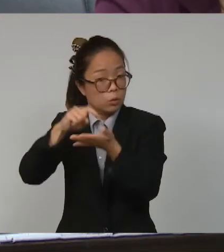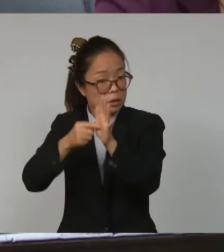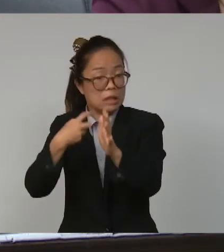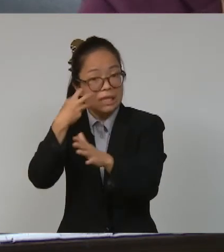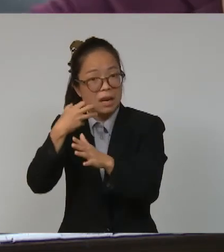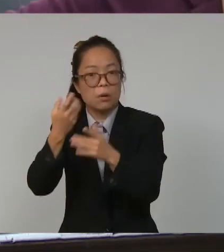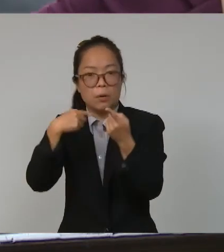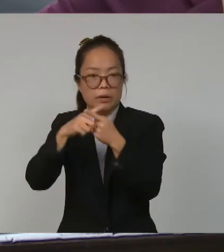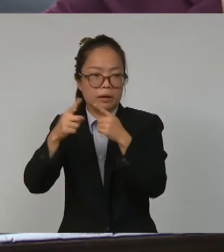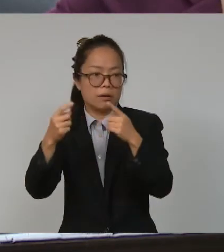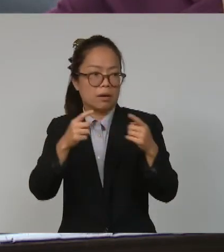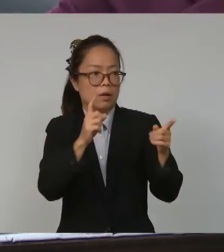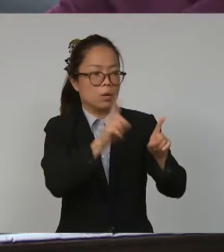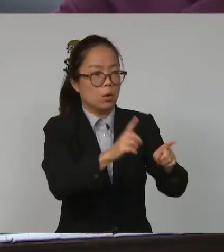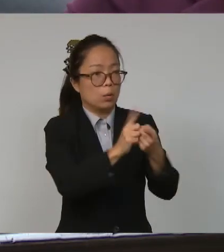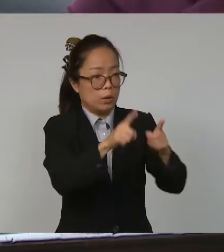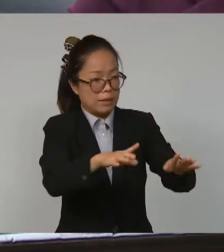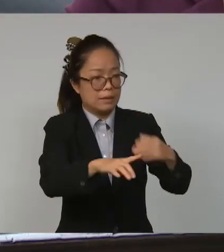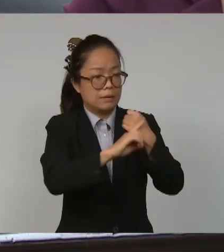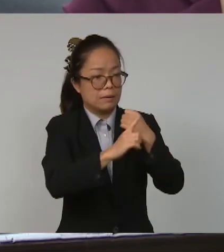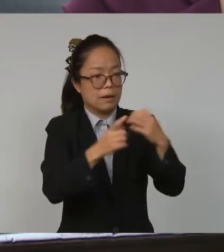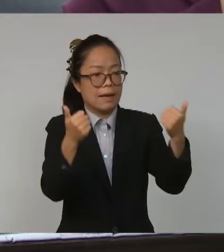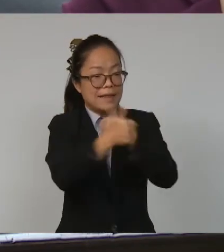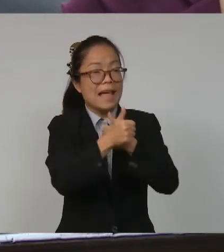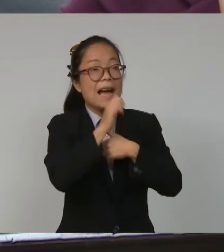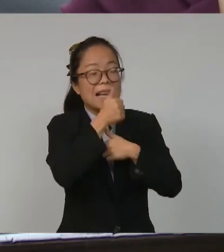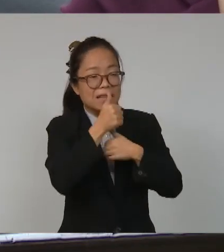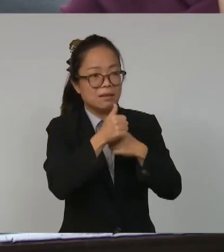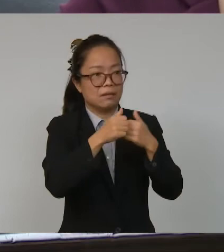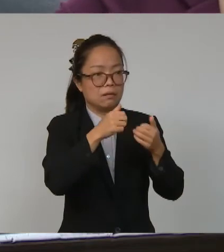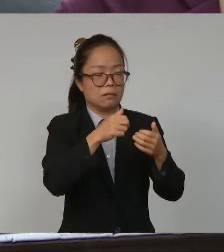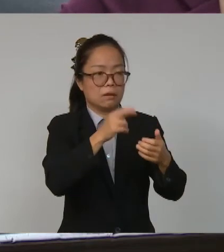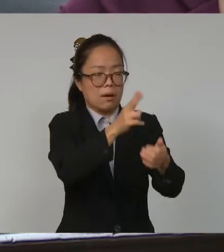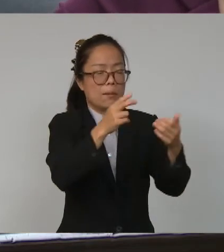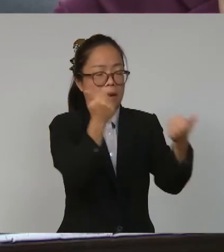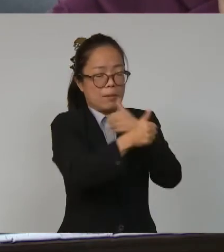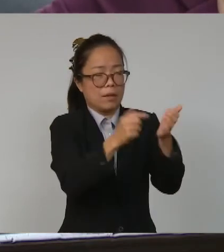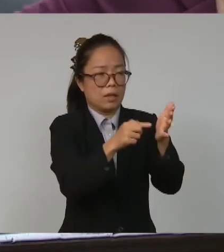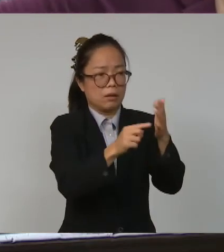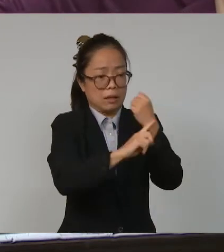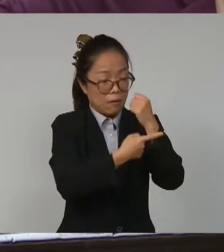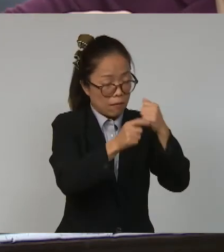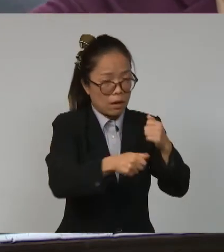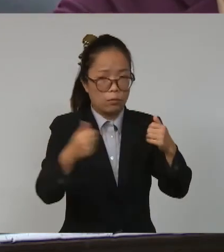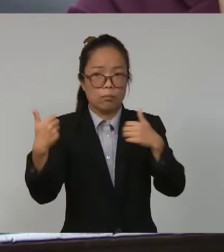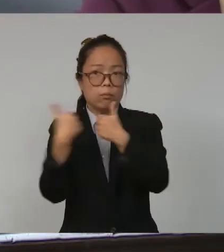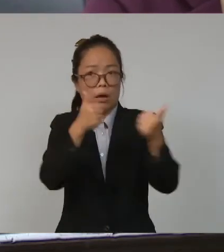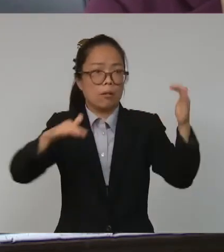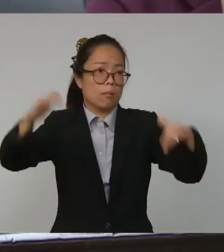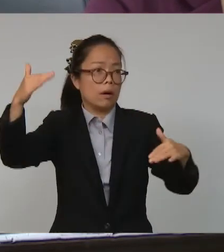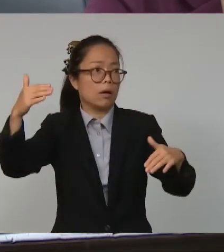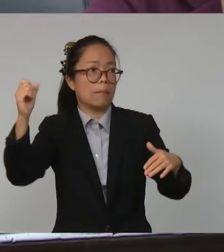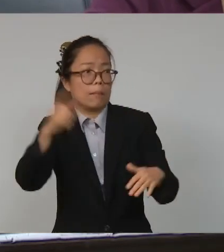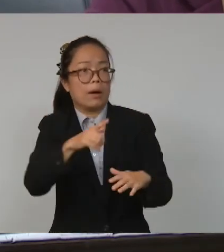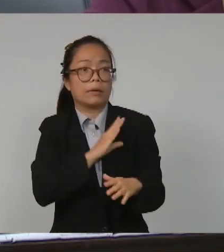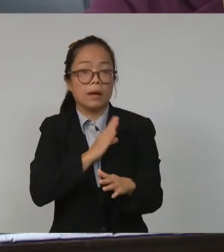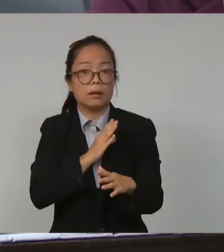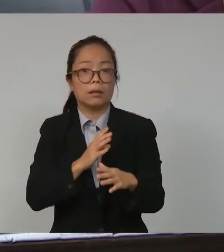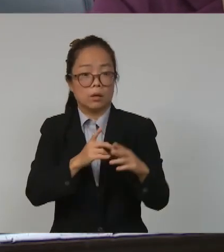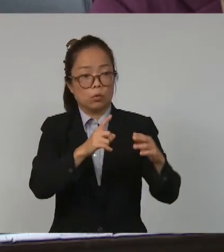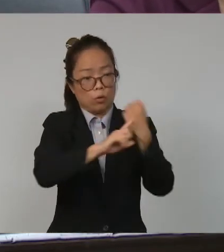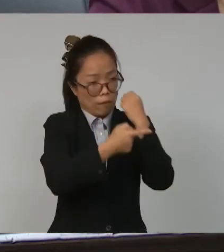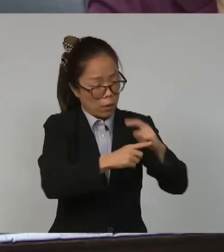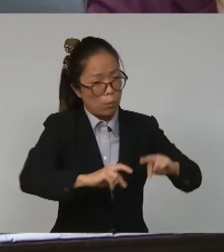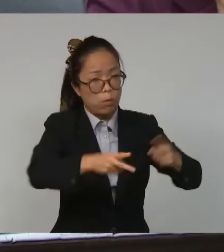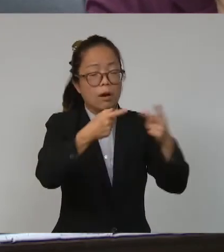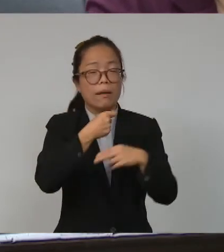啊，就凌驾到代议政治的这个法，这个所通过的这个法律，国会所通过法律，所以它是对法律要变更。